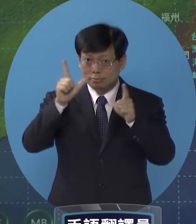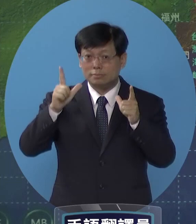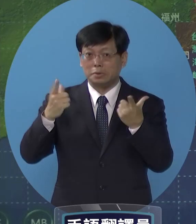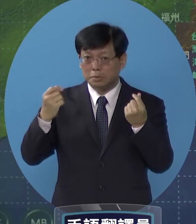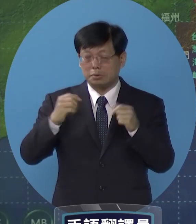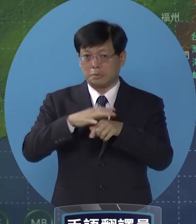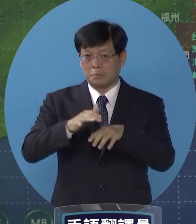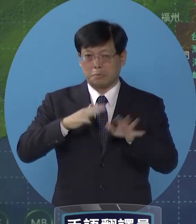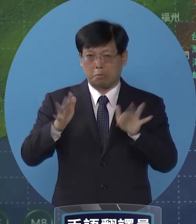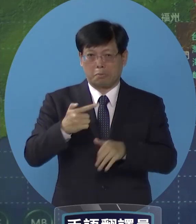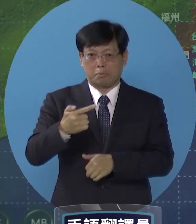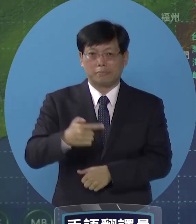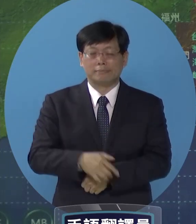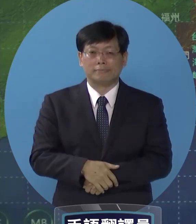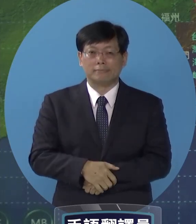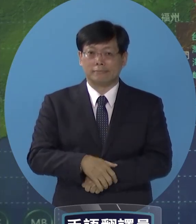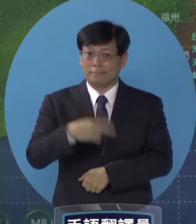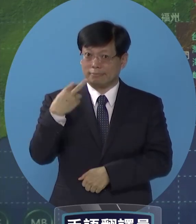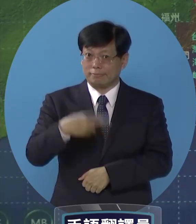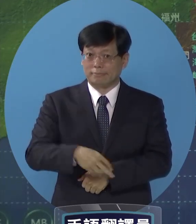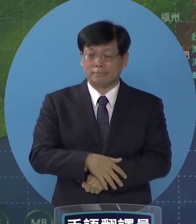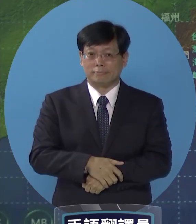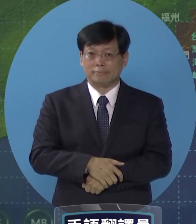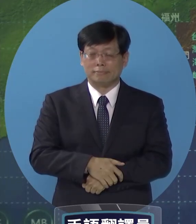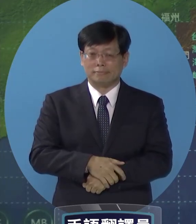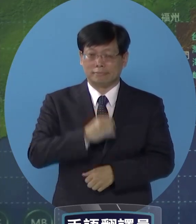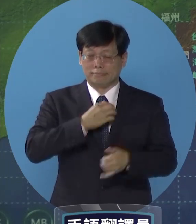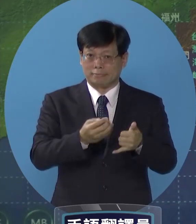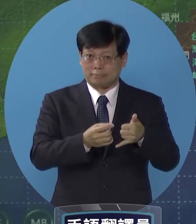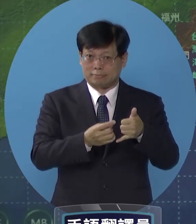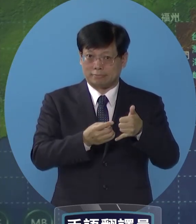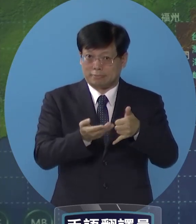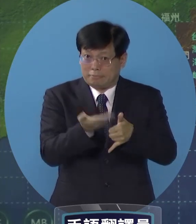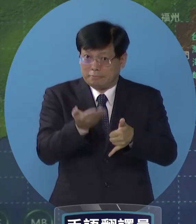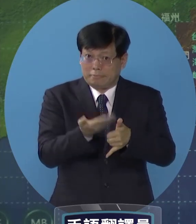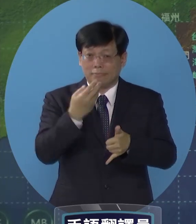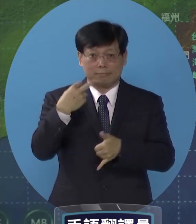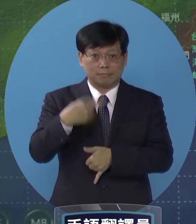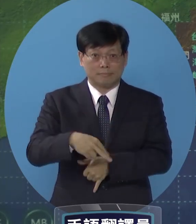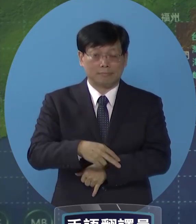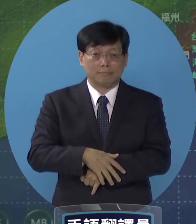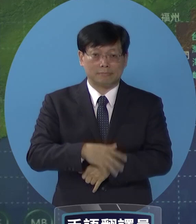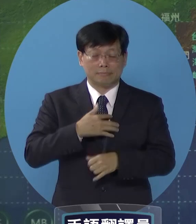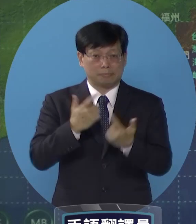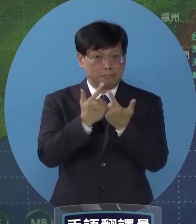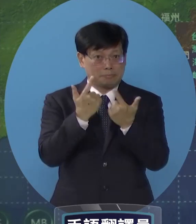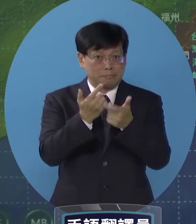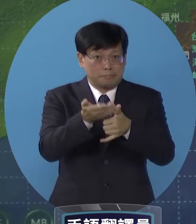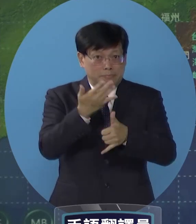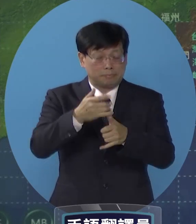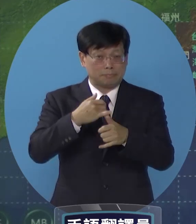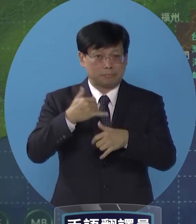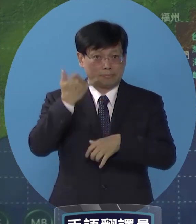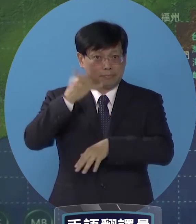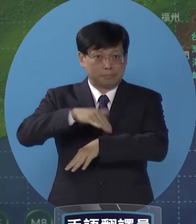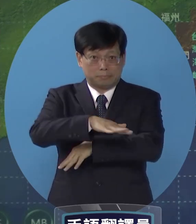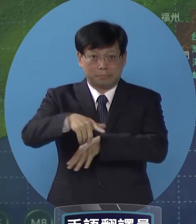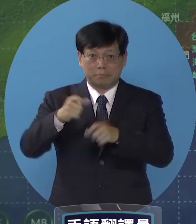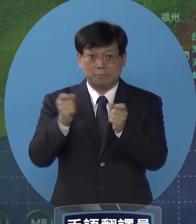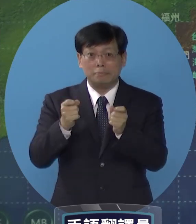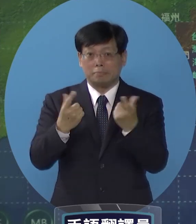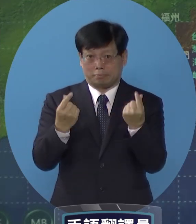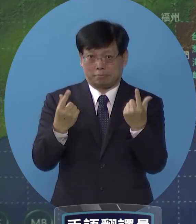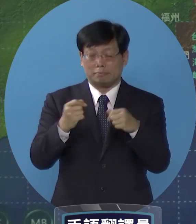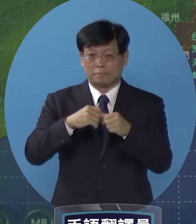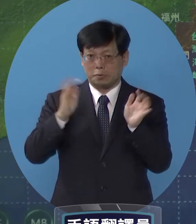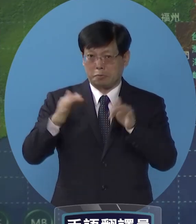阵一阵比较强的阵风。另外，在中部以北到台湾的北端的沿岸跟沿海的地区，也会